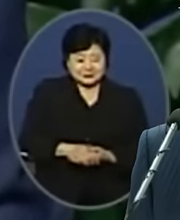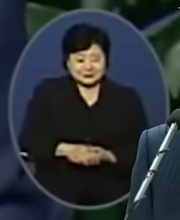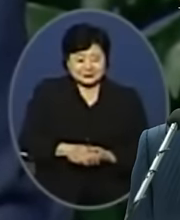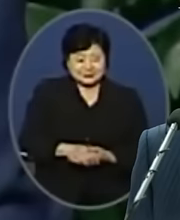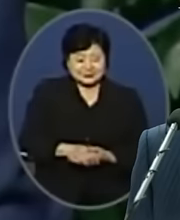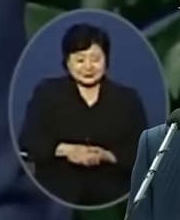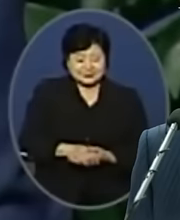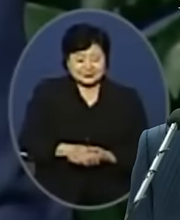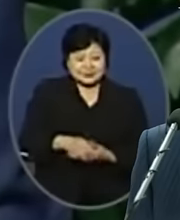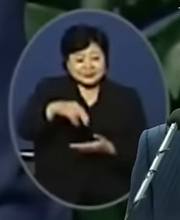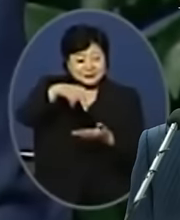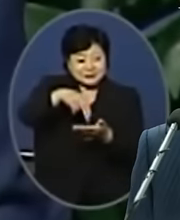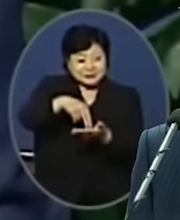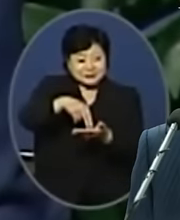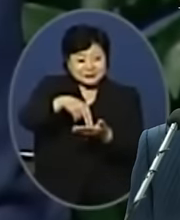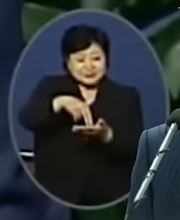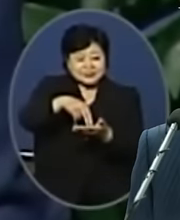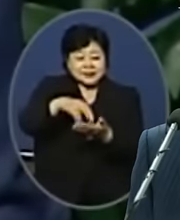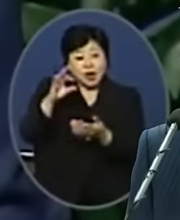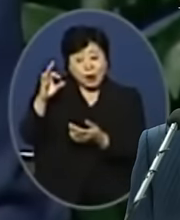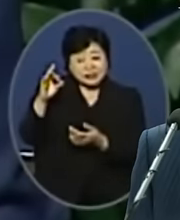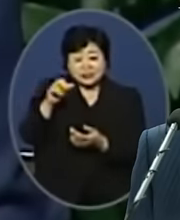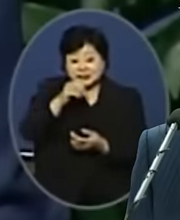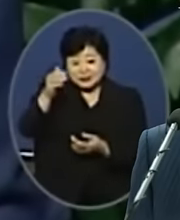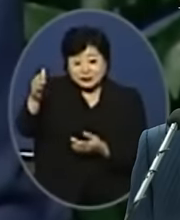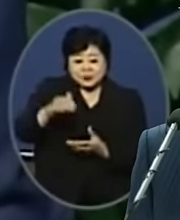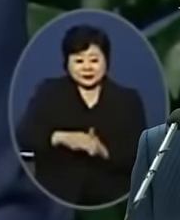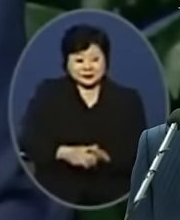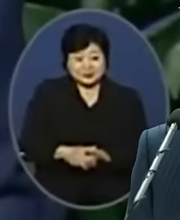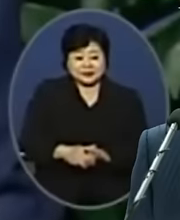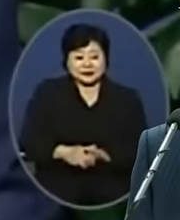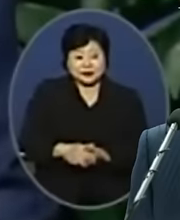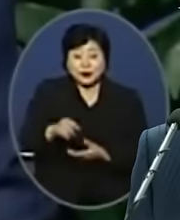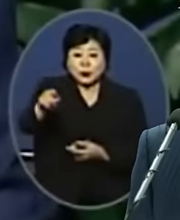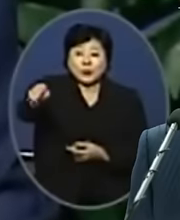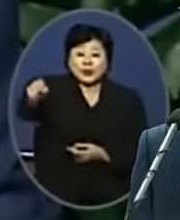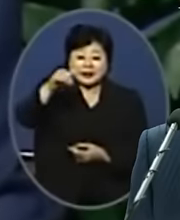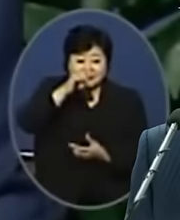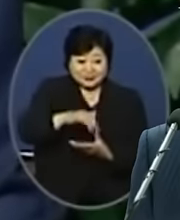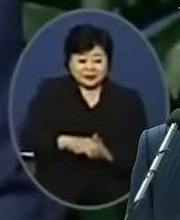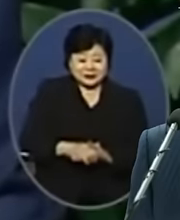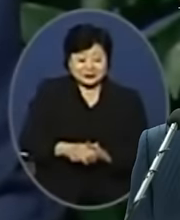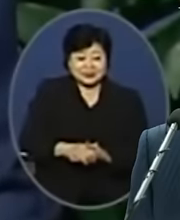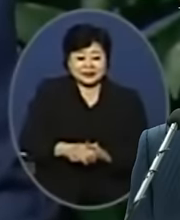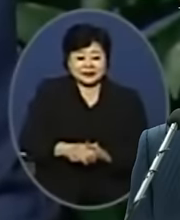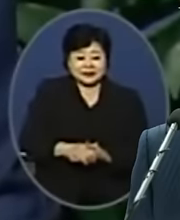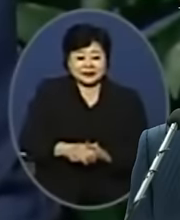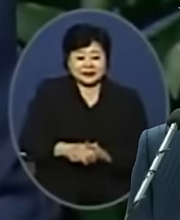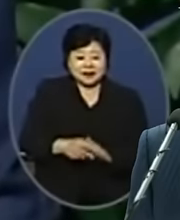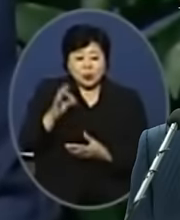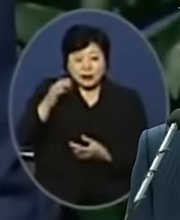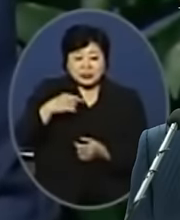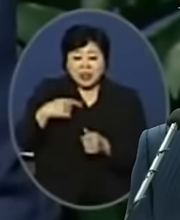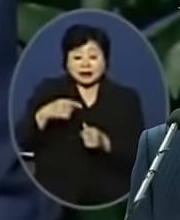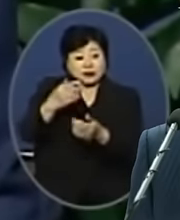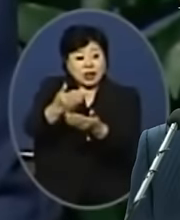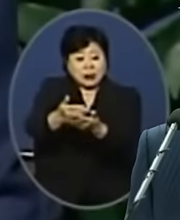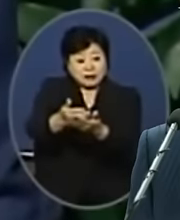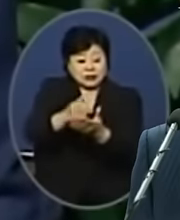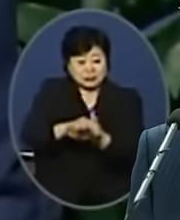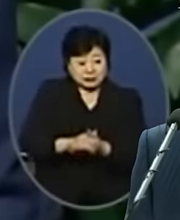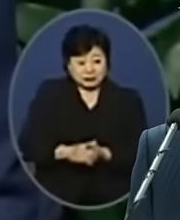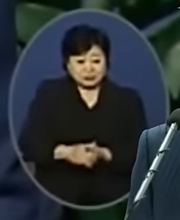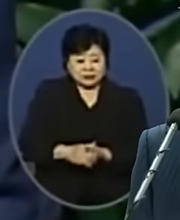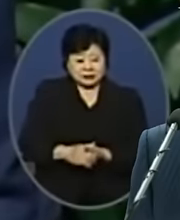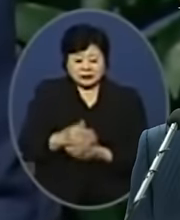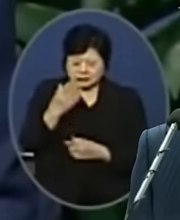그 사람이 일어나자면 화장실이 어디 있냐고. 그래 요리 가면 있다 하니까 아니 좀 가르쳐 달라고.